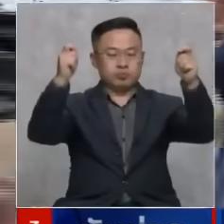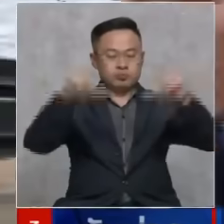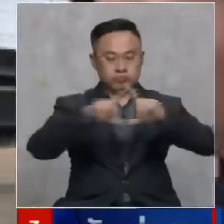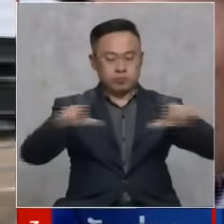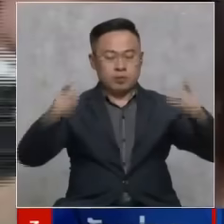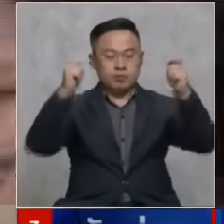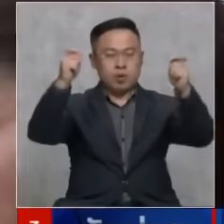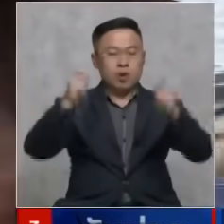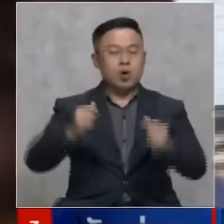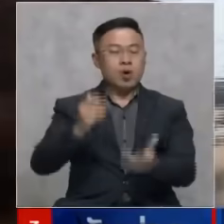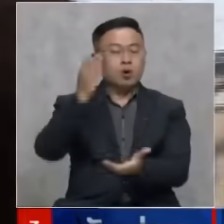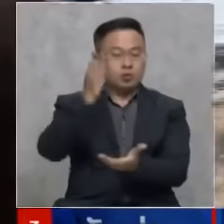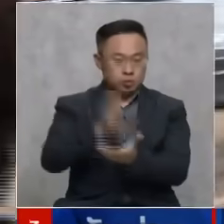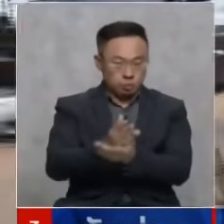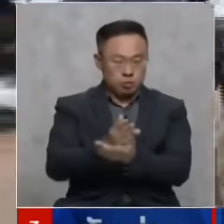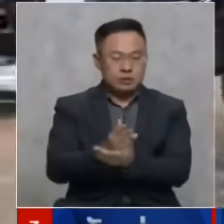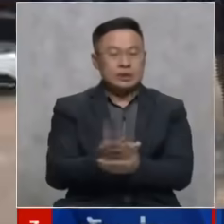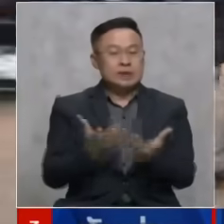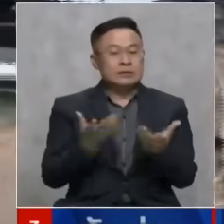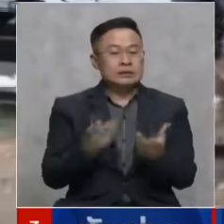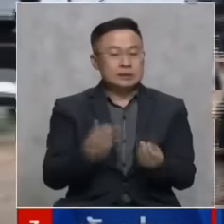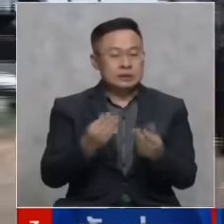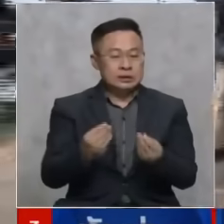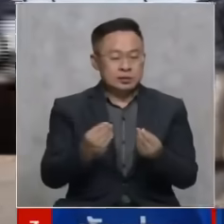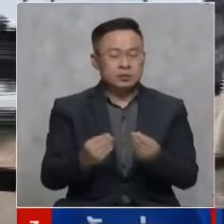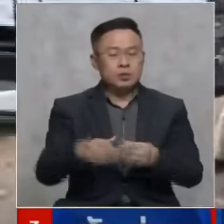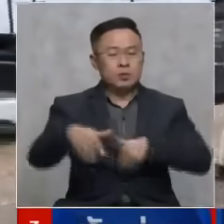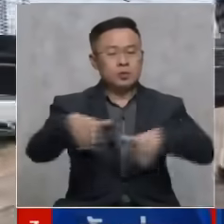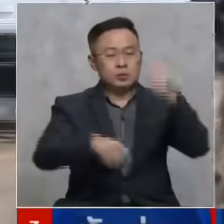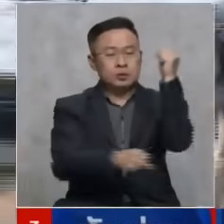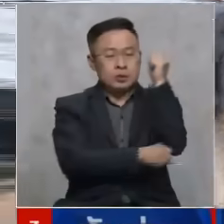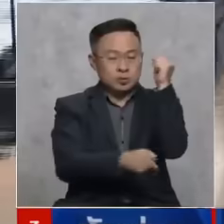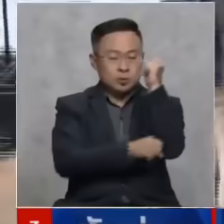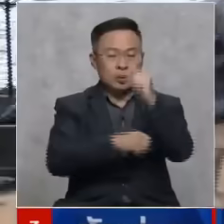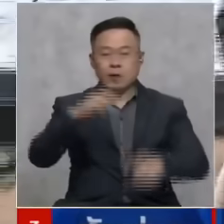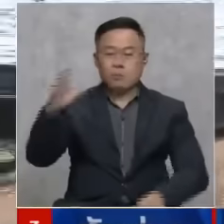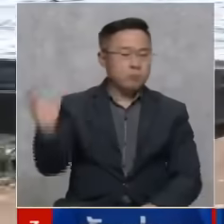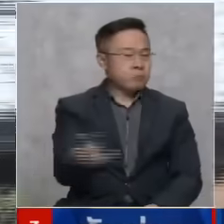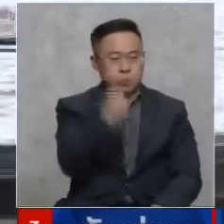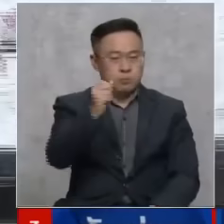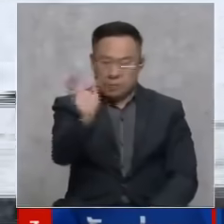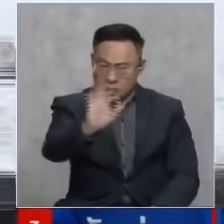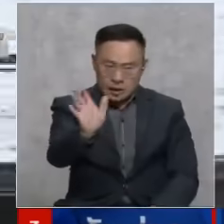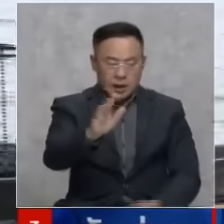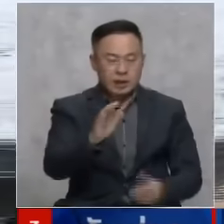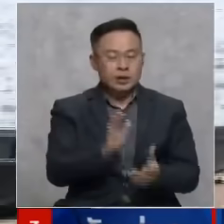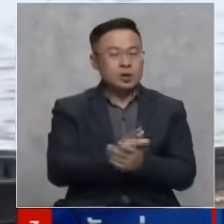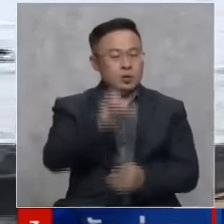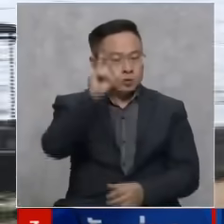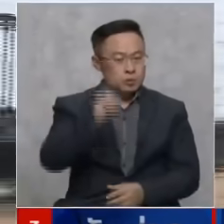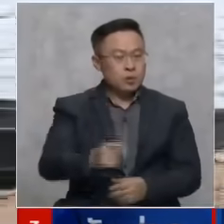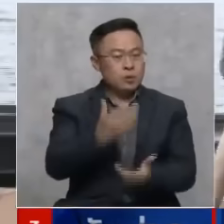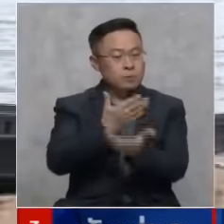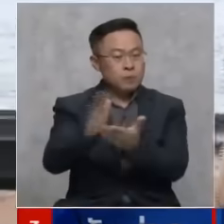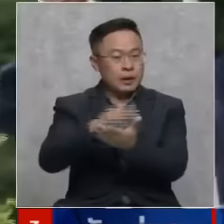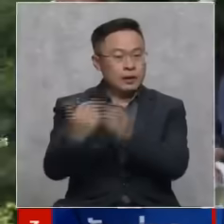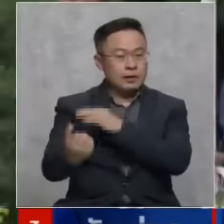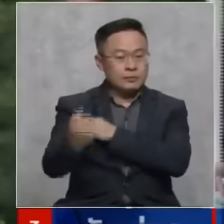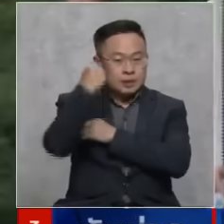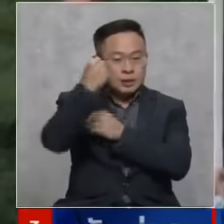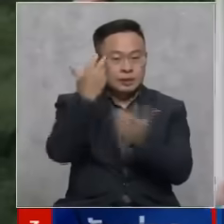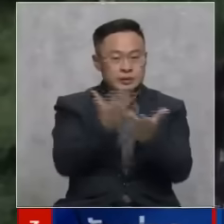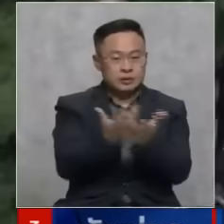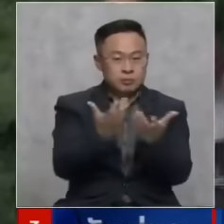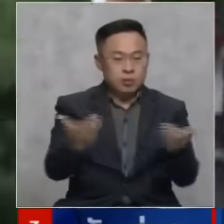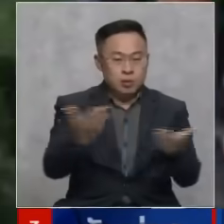เรื่องของการหยุดนโยบายบนที่ดินของคนจนคนจนมีสิทธิ์กระจายอำนาจกระจายทรัพย์โดยมีเจ้าหน้าที่คอยดูแล